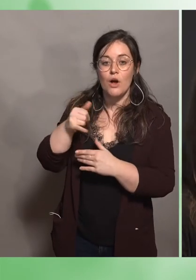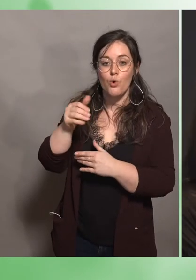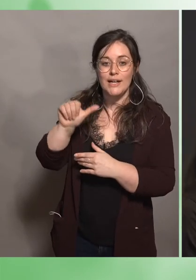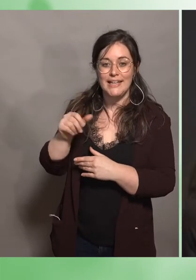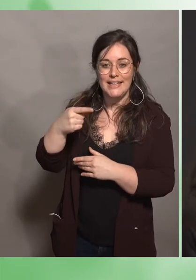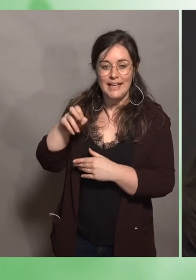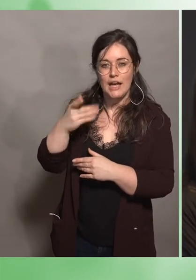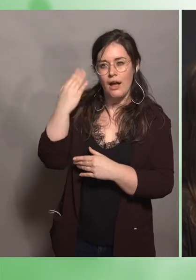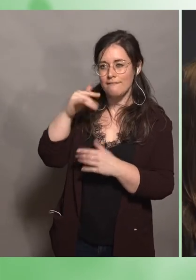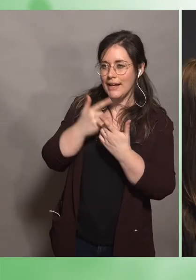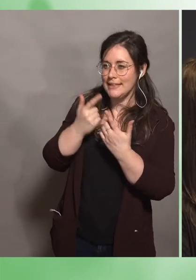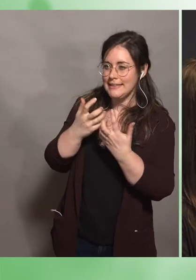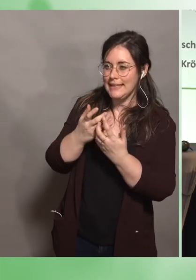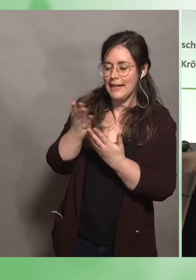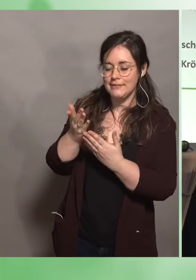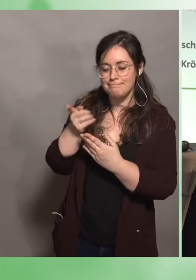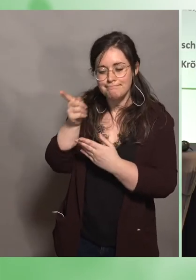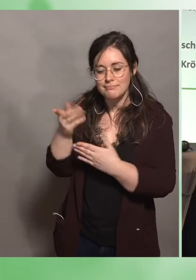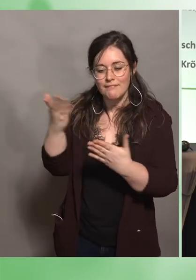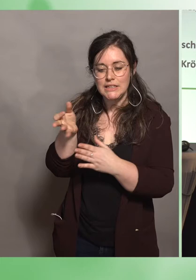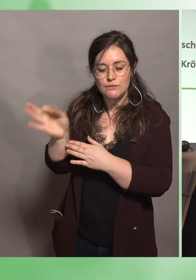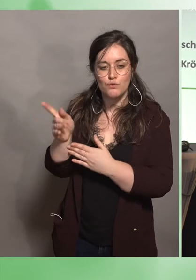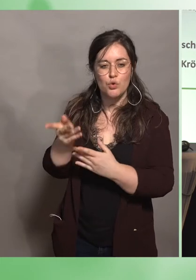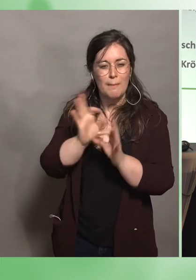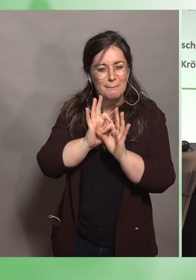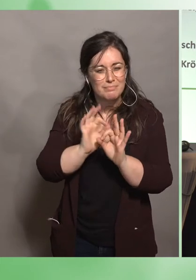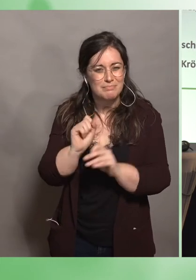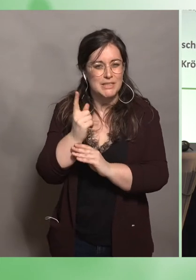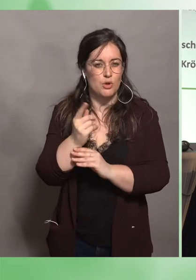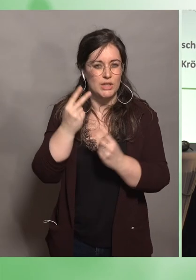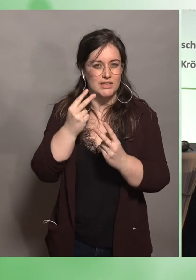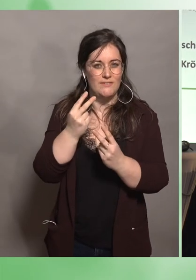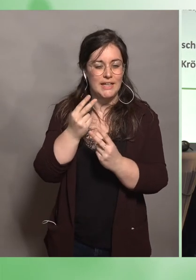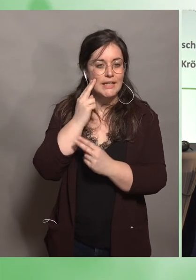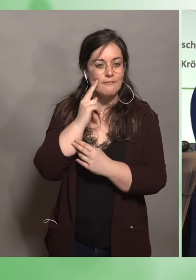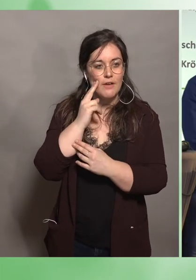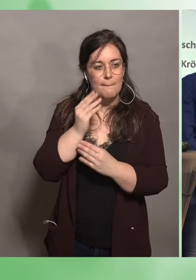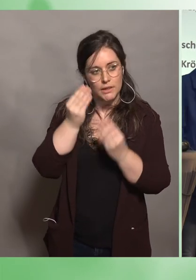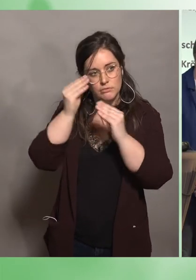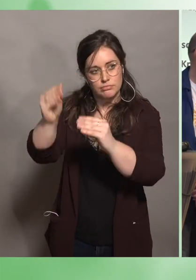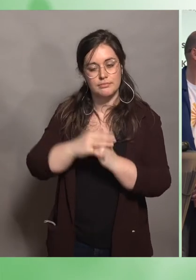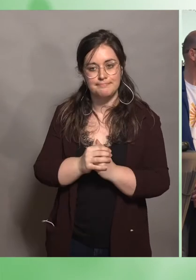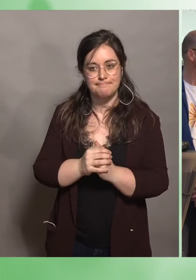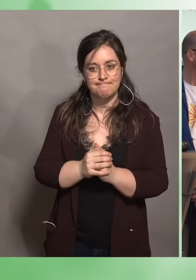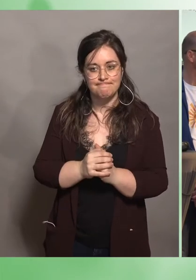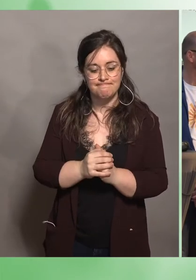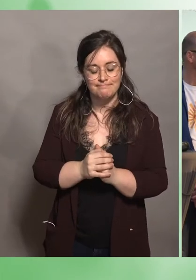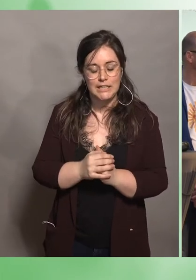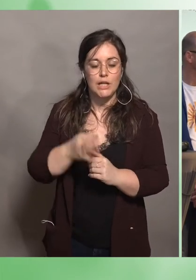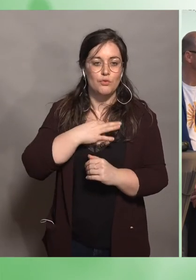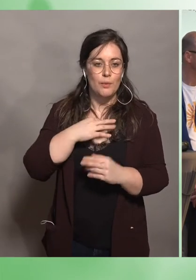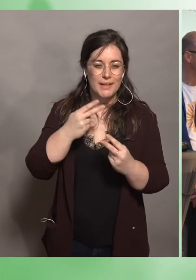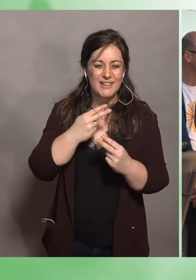so erzählt haben, was ist Ihnen denn ganz besonders wichtig, Unternehmen, Unternehmerinnen mitzugeben? Also mir wäre wichtig,